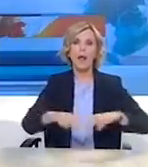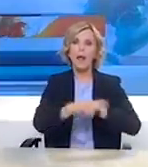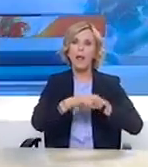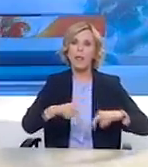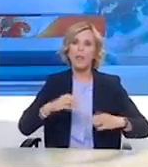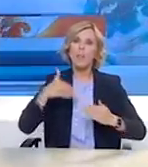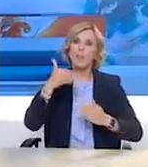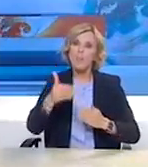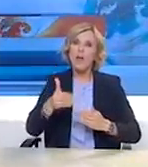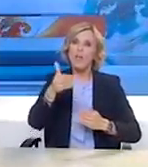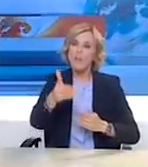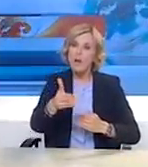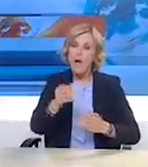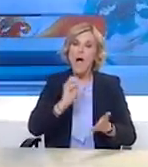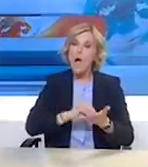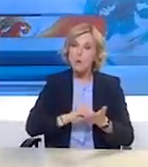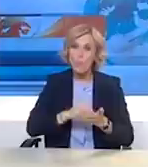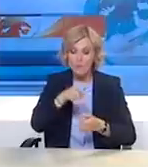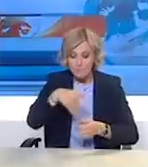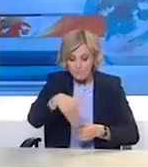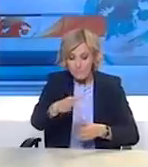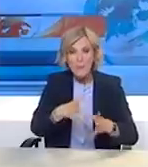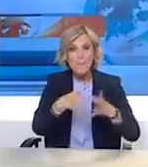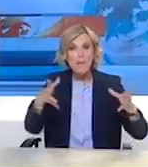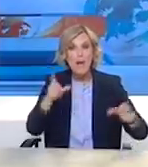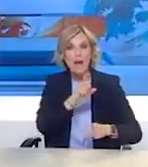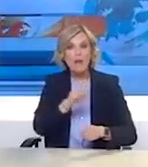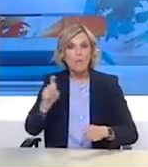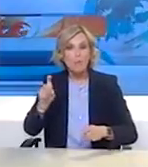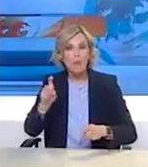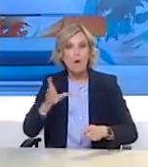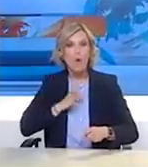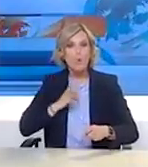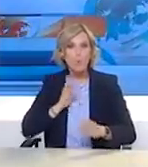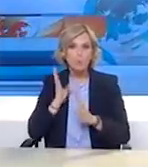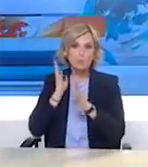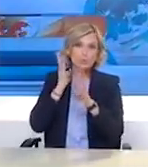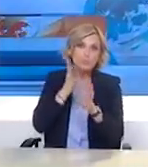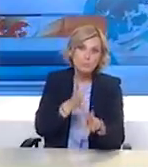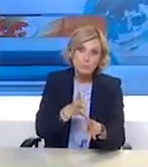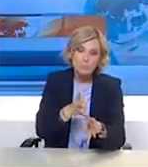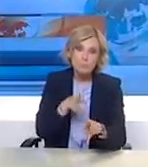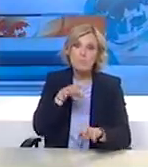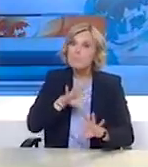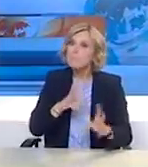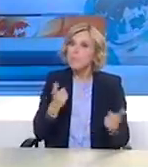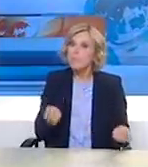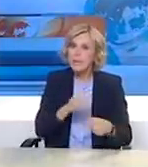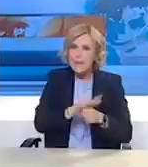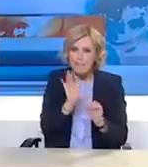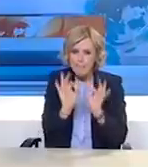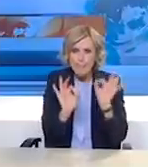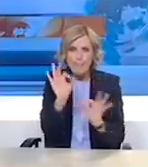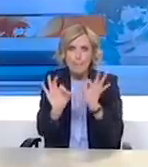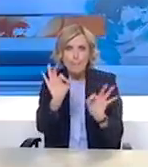φαινόμενα παρατηρηθούν και σε ιερούς ναούς τη Μεγάλη Εβδομάδα, σε πόσο χρονικό διάστημα θα επηρεαστεί η καμπύλη της πανδημίας? Θα λάβετε